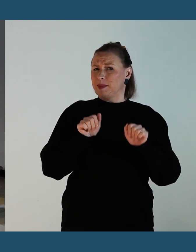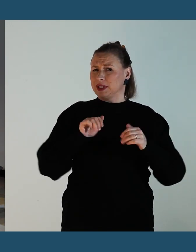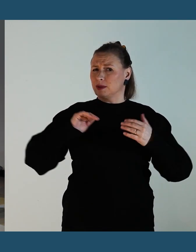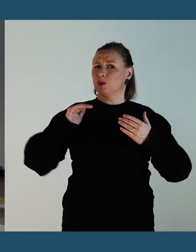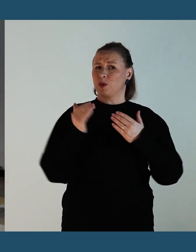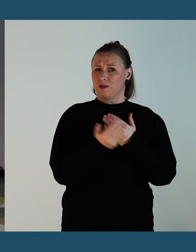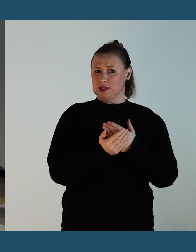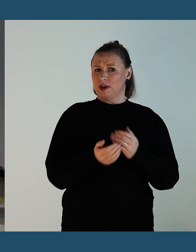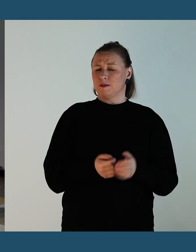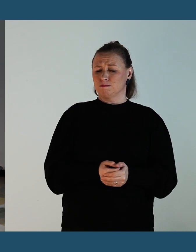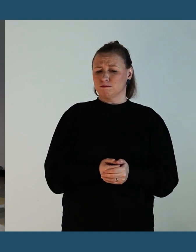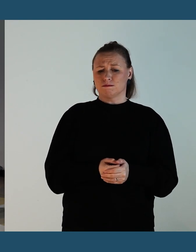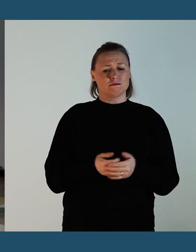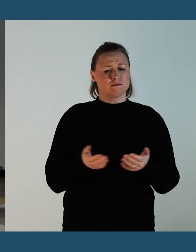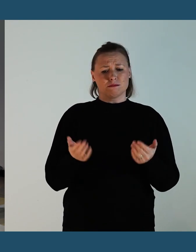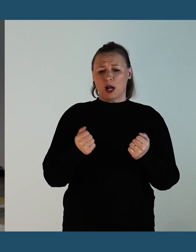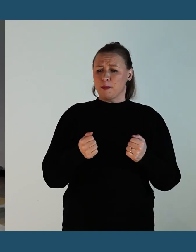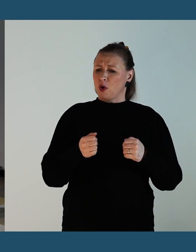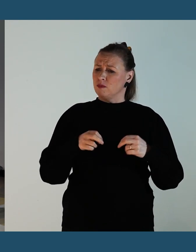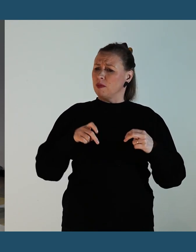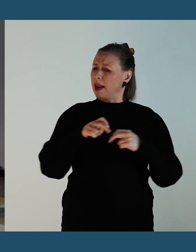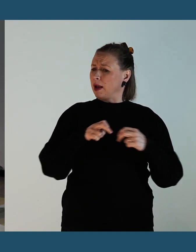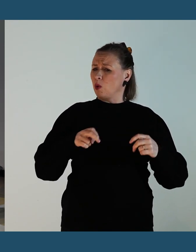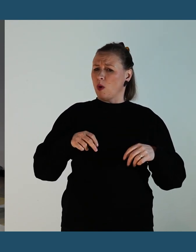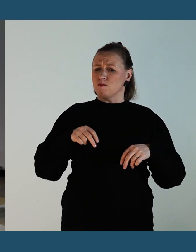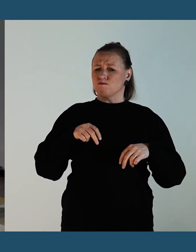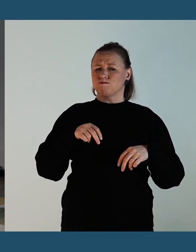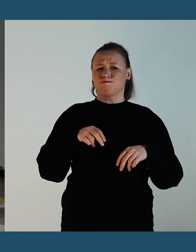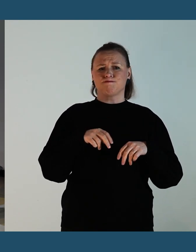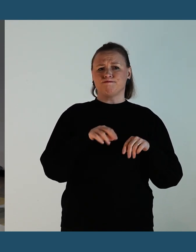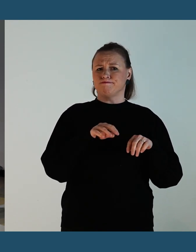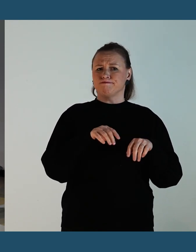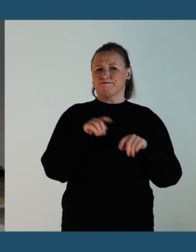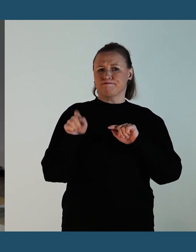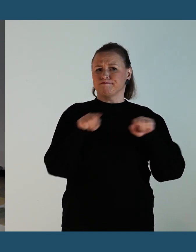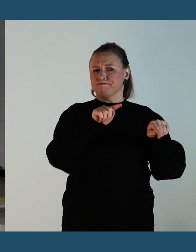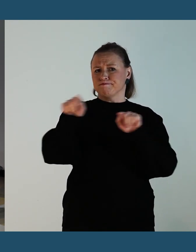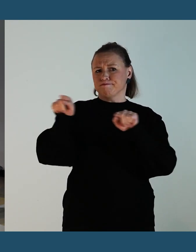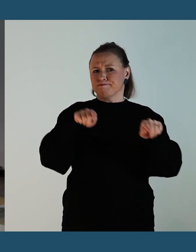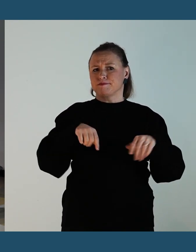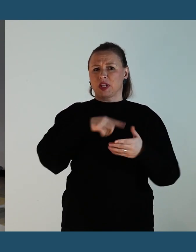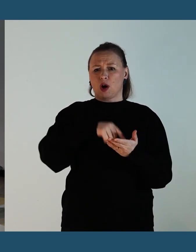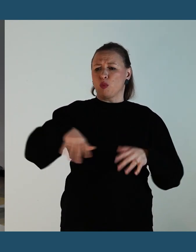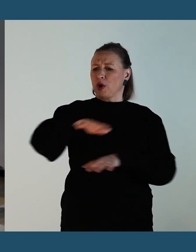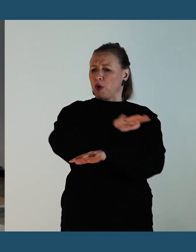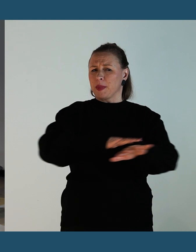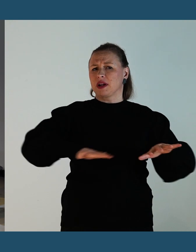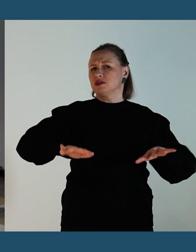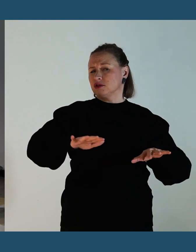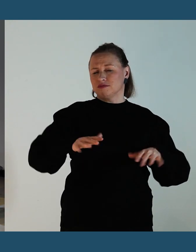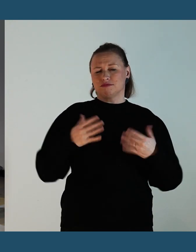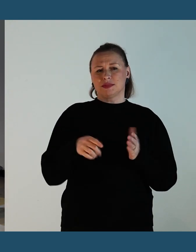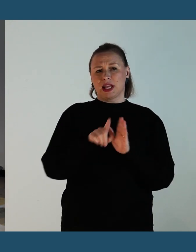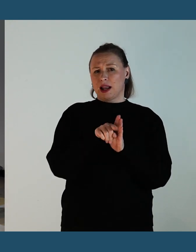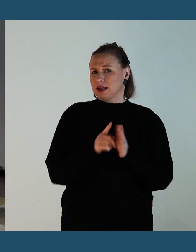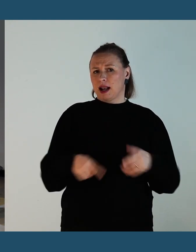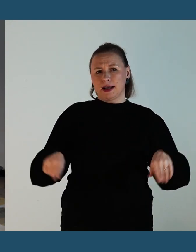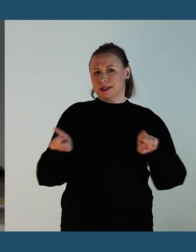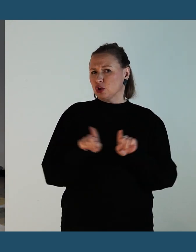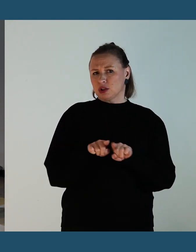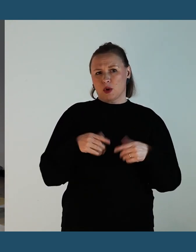mahdollisuus päästä liikkua esteettömästi kaupunkitilassa, mutta näinhän ei tällä hetkellä ole. Ja kyllä